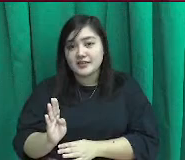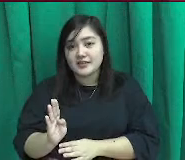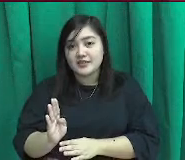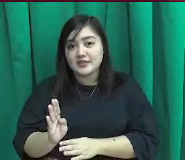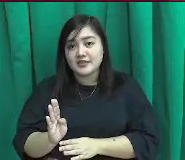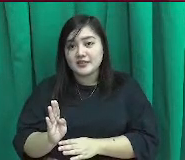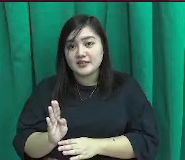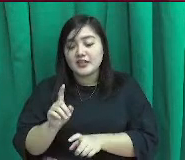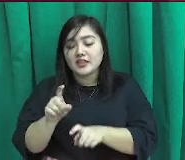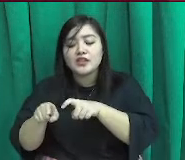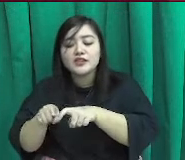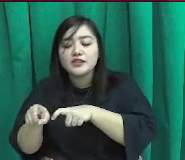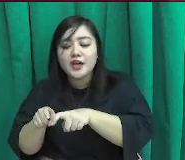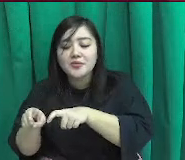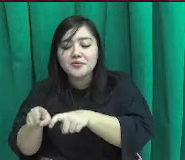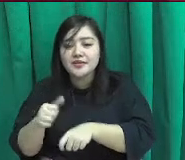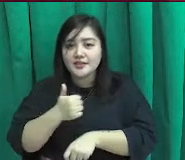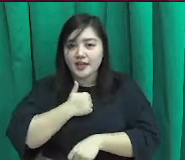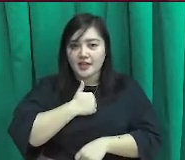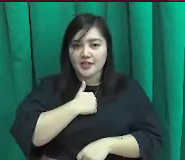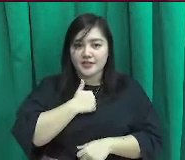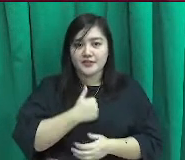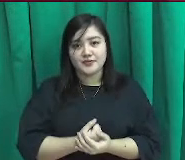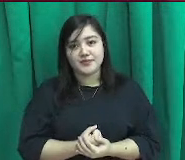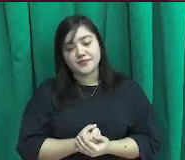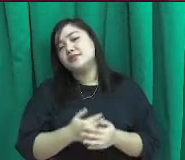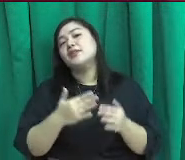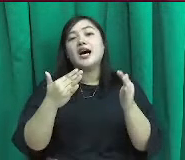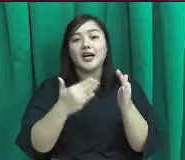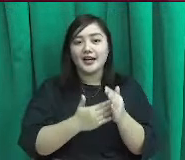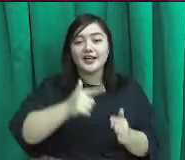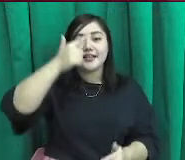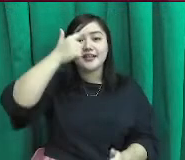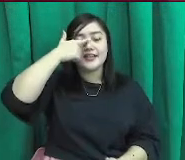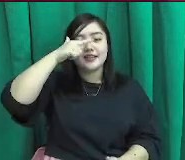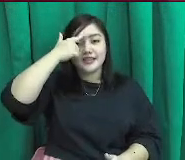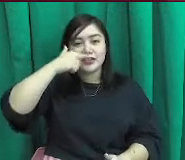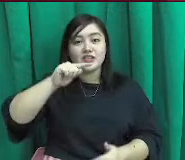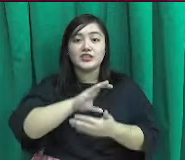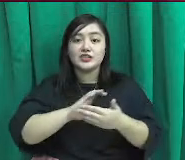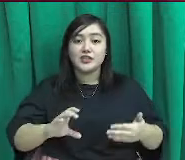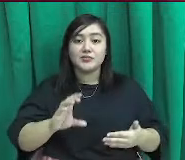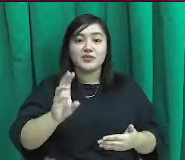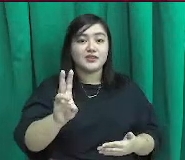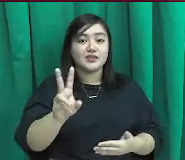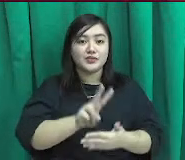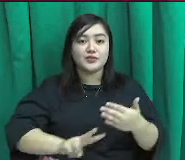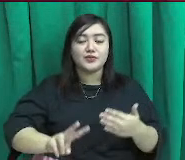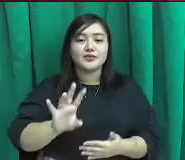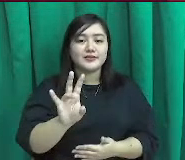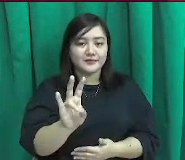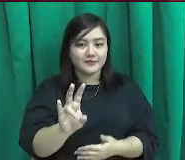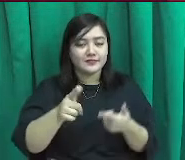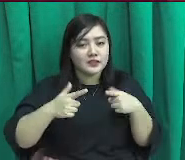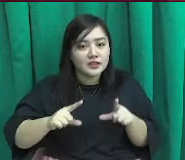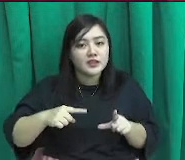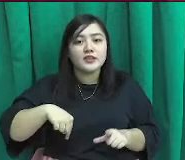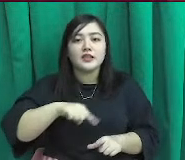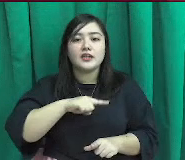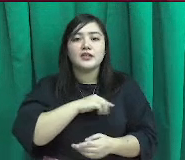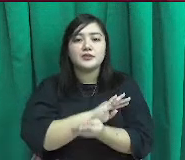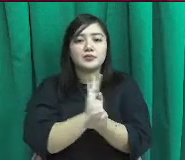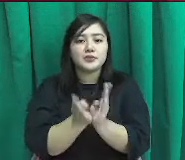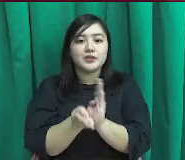be not deceived, God is not mocked. Amen. Siyasatin natin, maging honest tayo sa oras na ito.